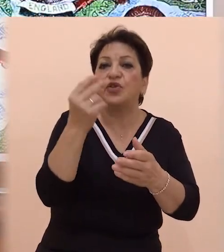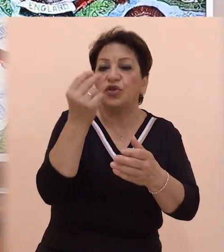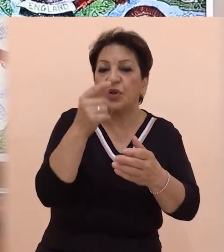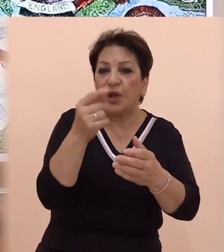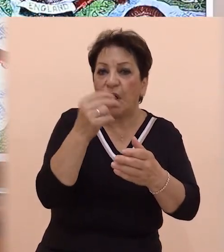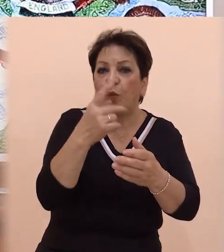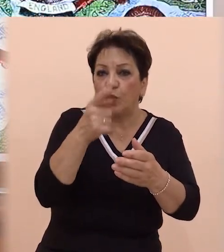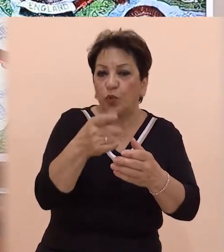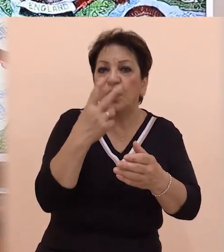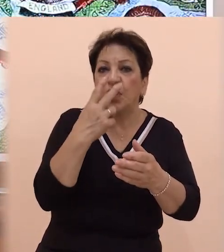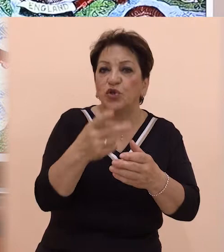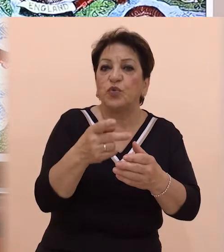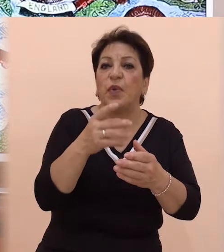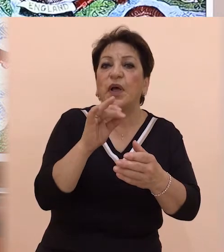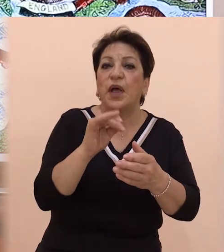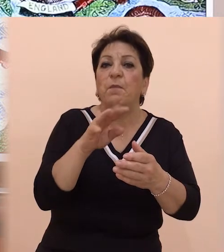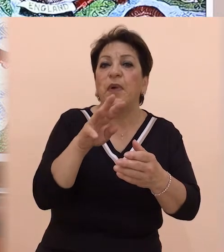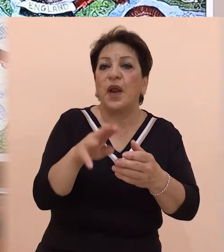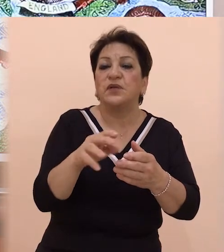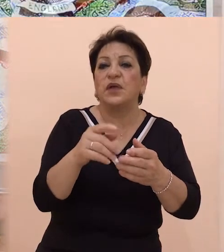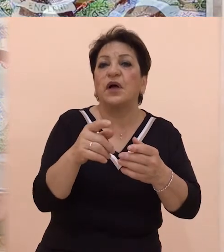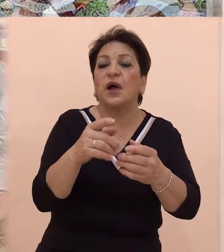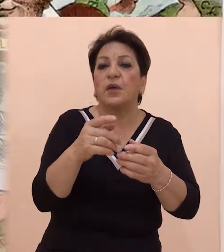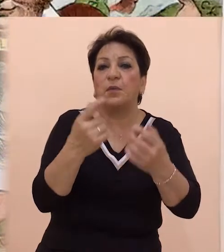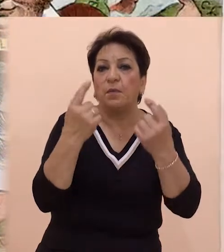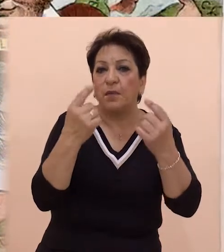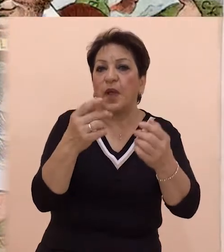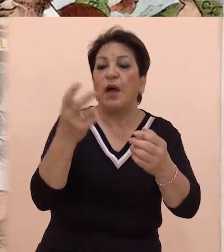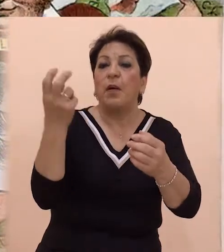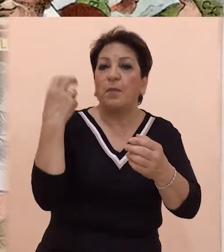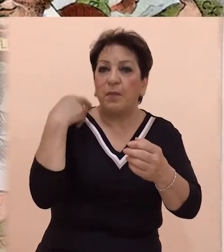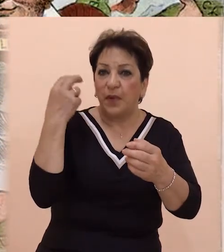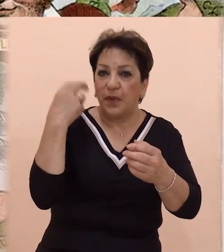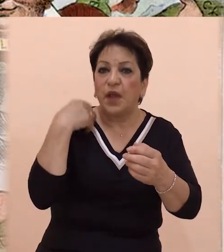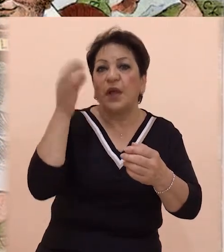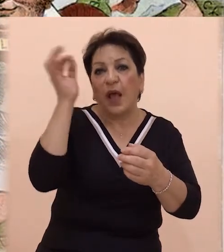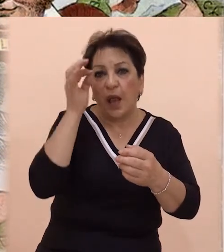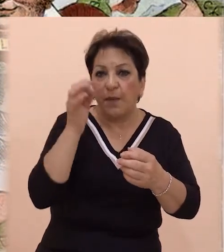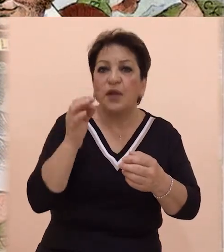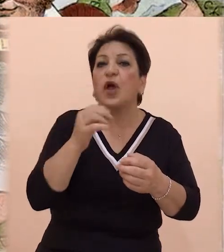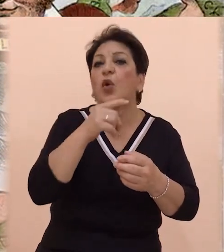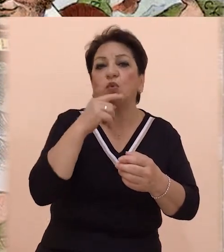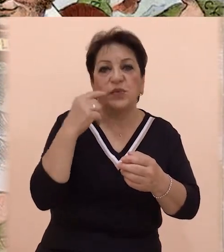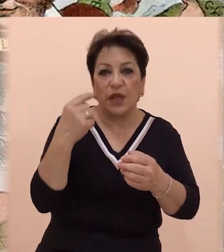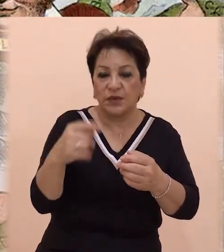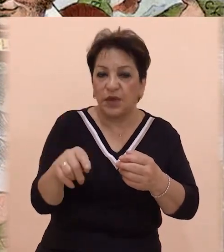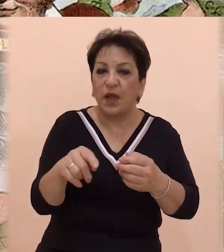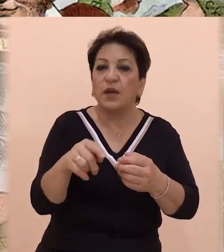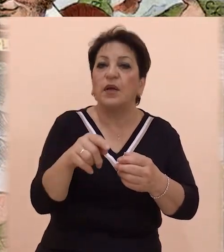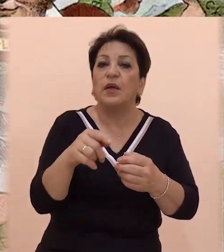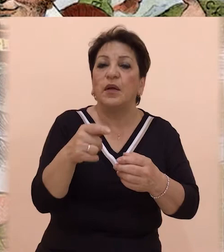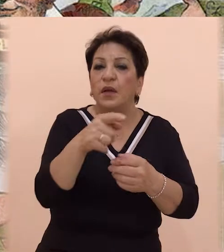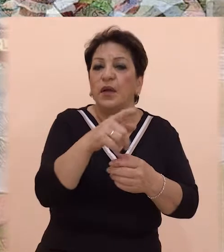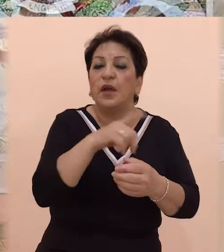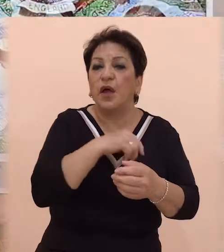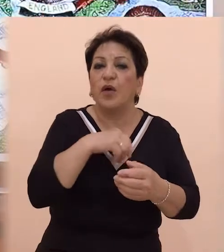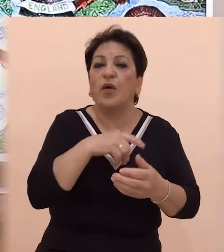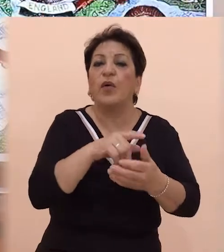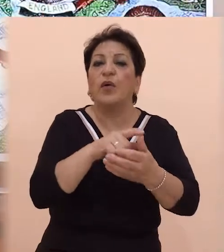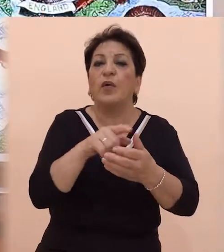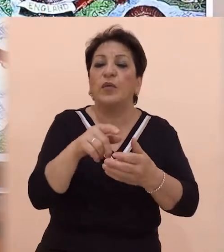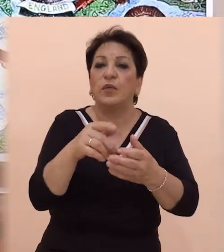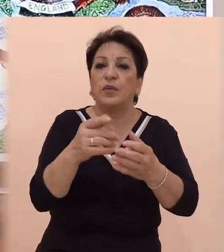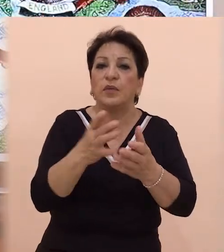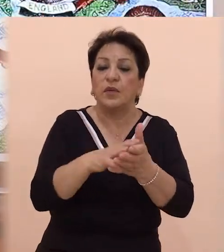տեսնում եք իմպերիալիստական խոշոր պետություններին բրիտանյան, գերմանյան և Հուսաստանը, որոնք խորորդանշական